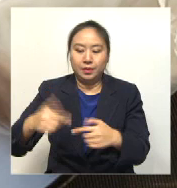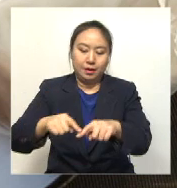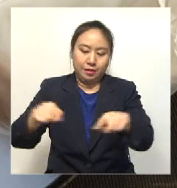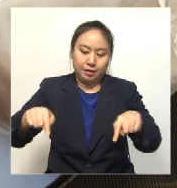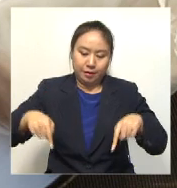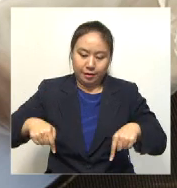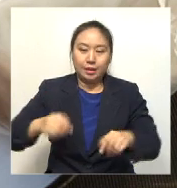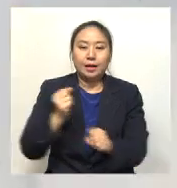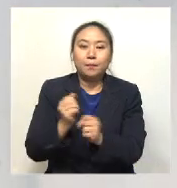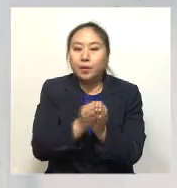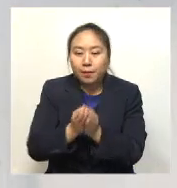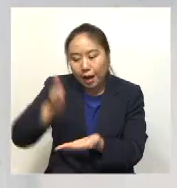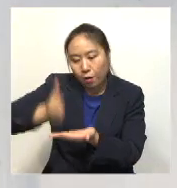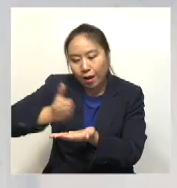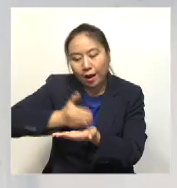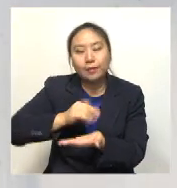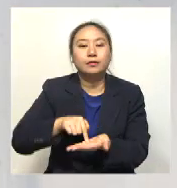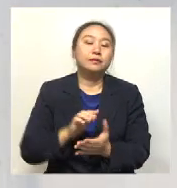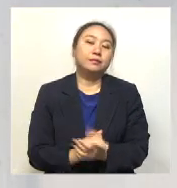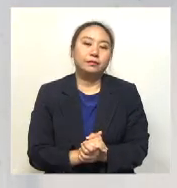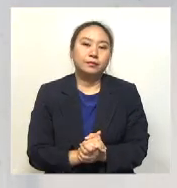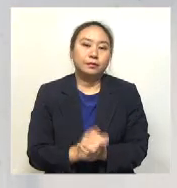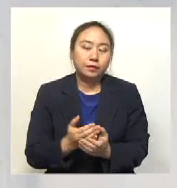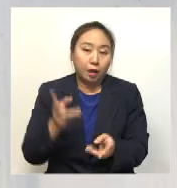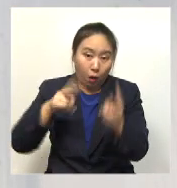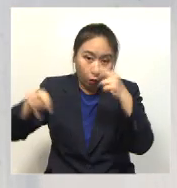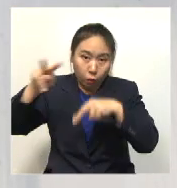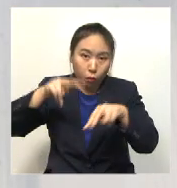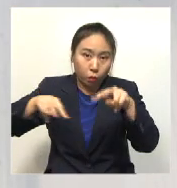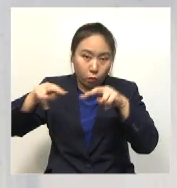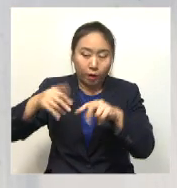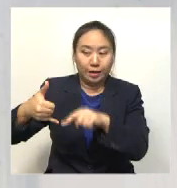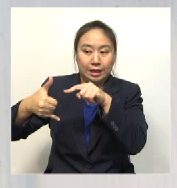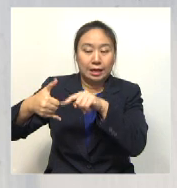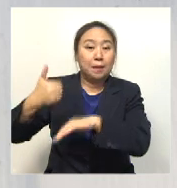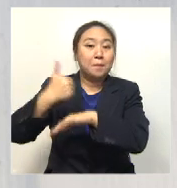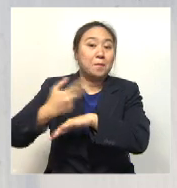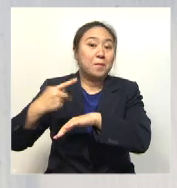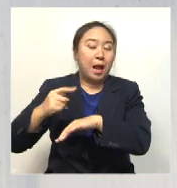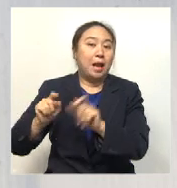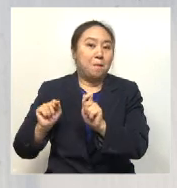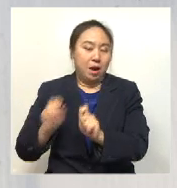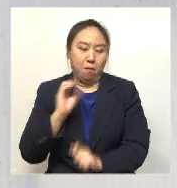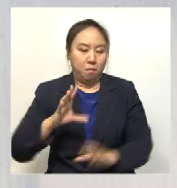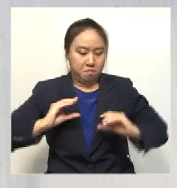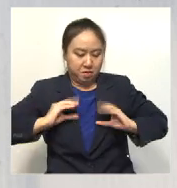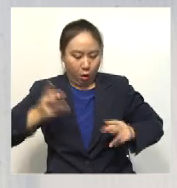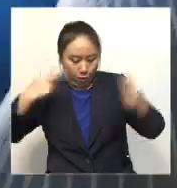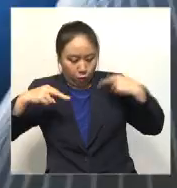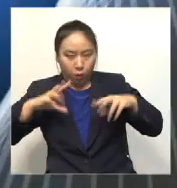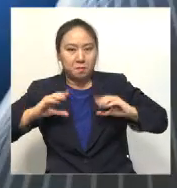ก1อันด้วยนะคะซึ่งขณะเข้าทำการตรวจค้นบุคคลที่อ้างตัวว่าเป็นปลัดอำเภอไม่ยอมให้ตรวจค้นนะคะแ